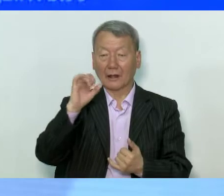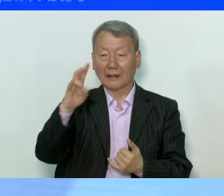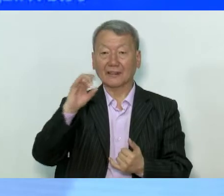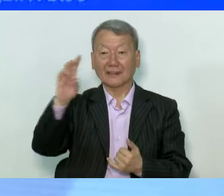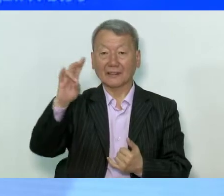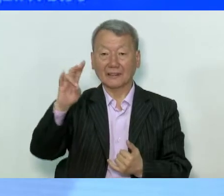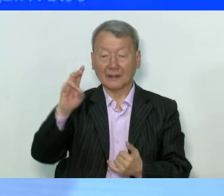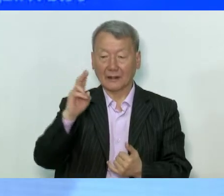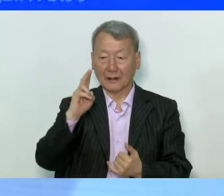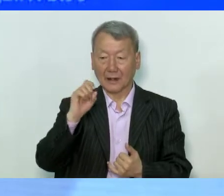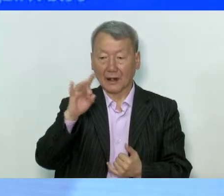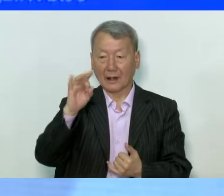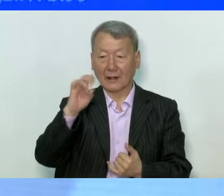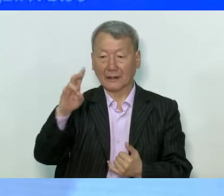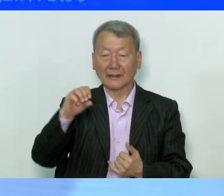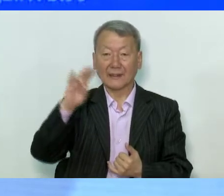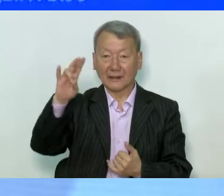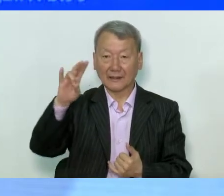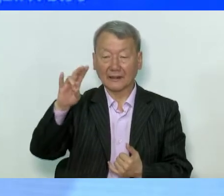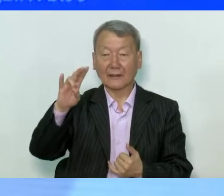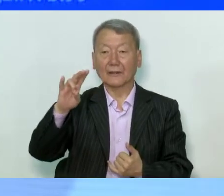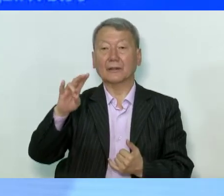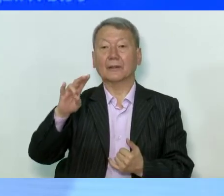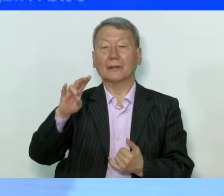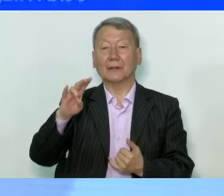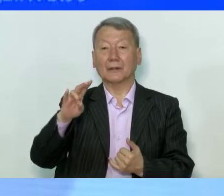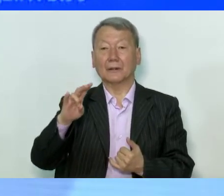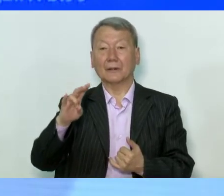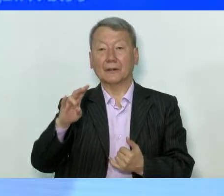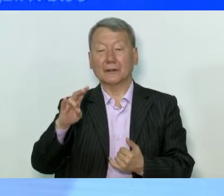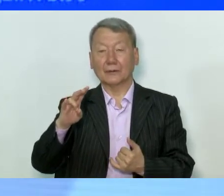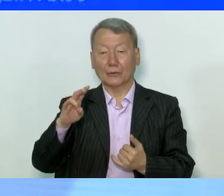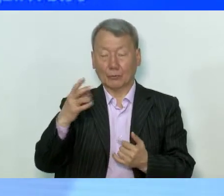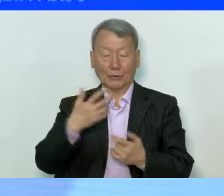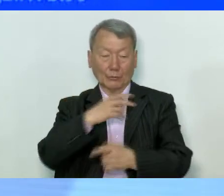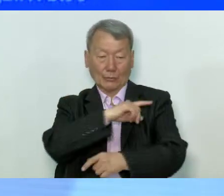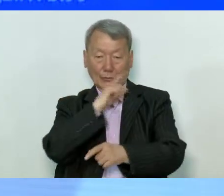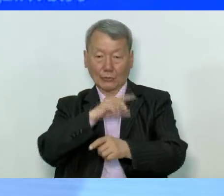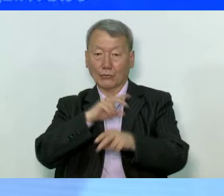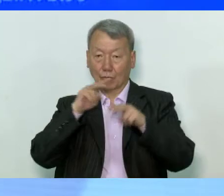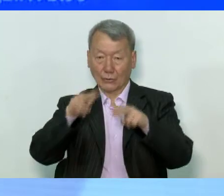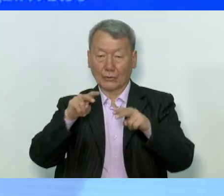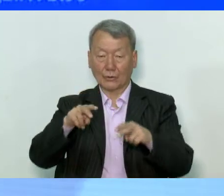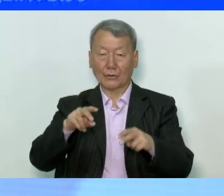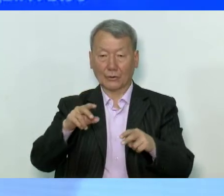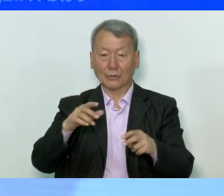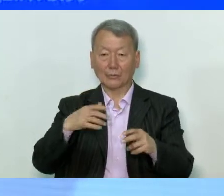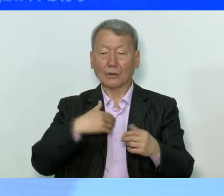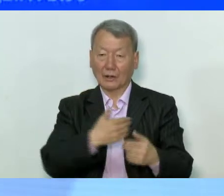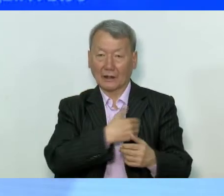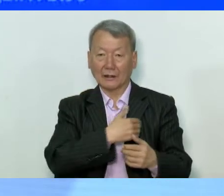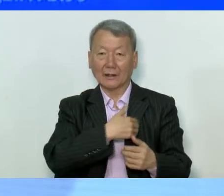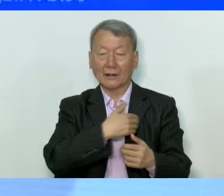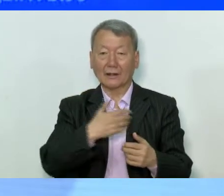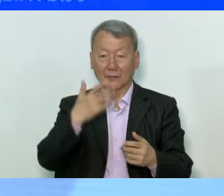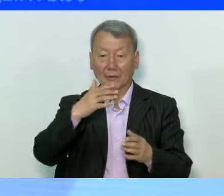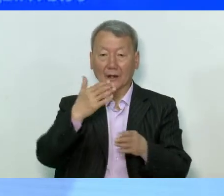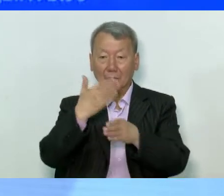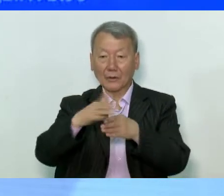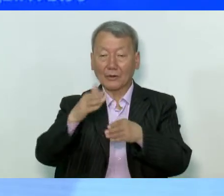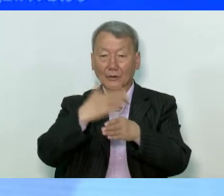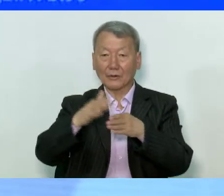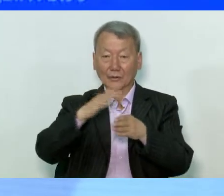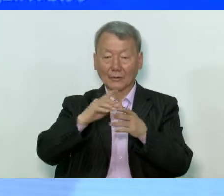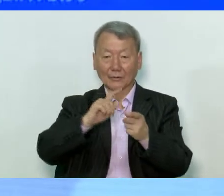абал алынгандан кийин ошол катуу коюлган талаптарды бир жеңилдетүү иретинде этап-этап менен